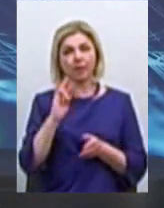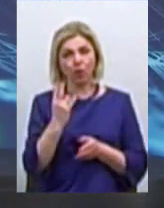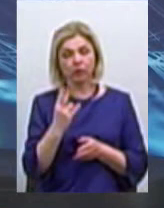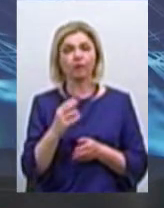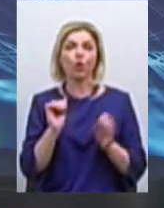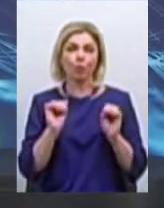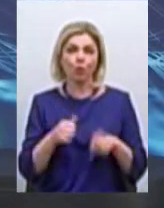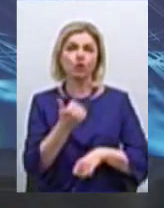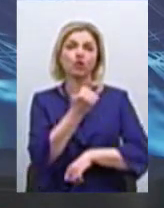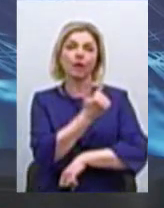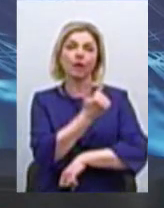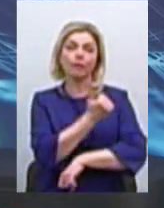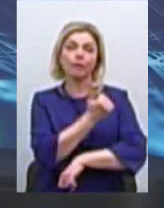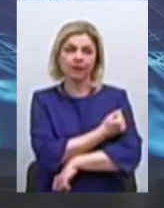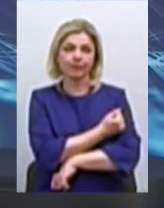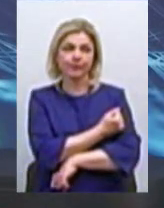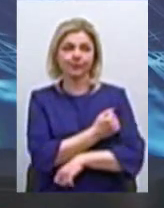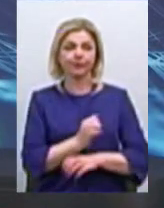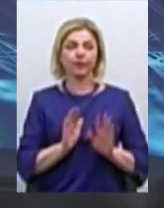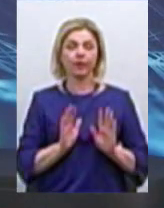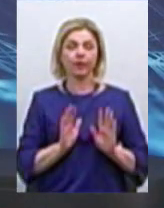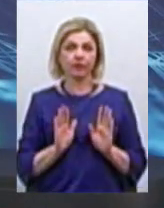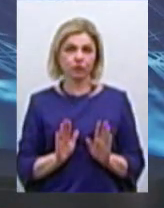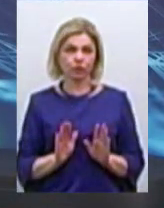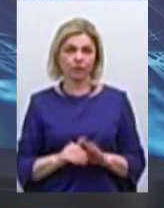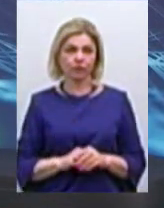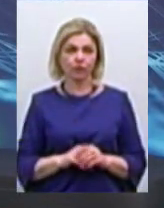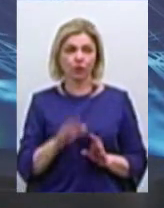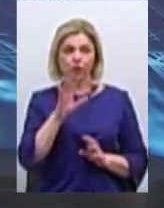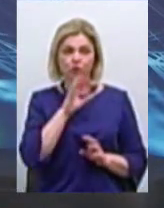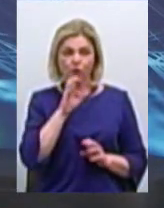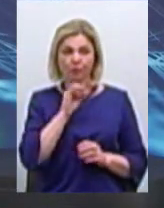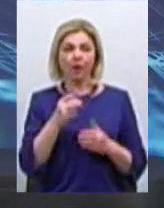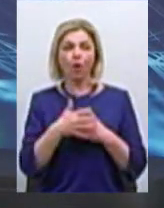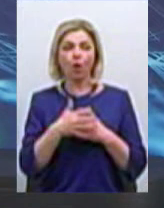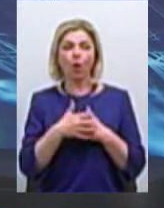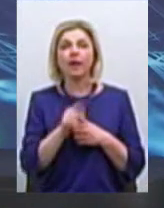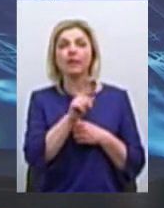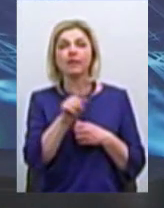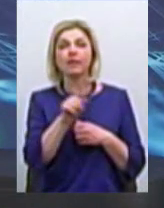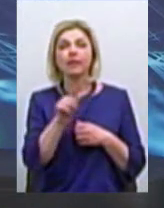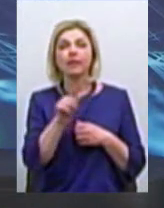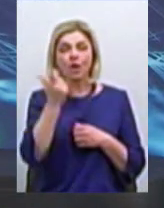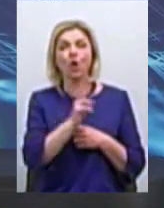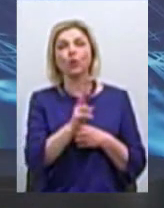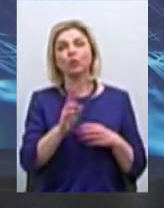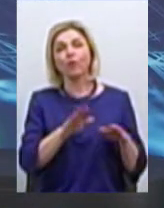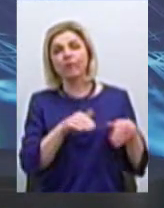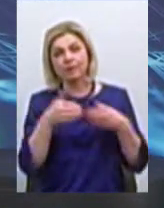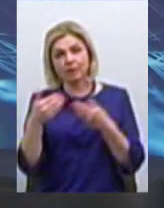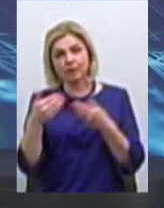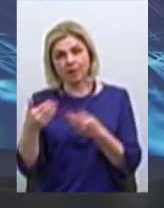можемо щеплювати лише собак і котів тих господарів, які звертаються